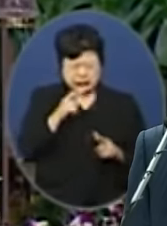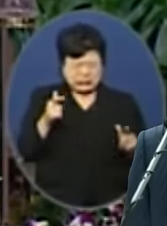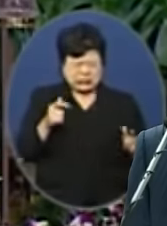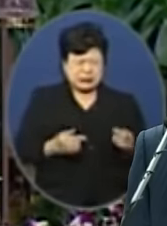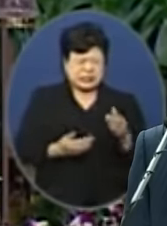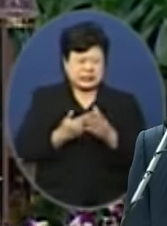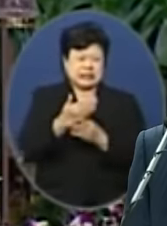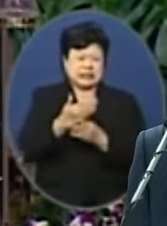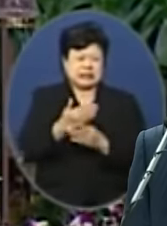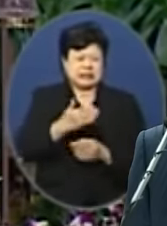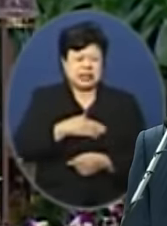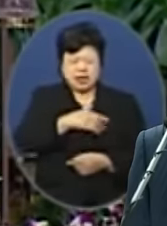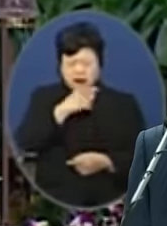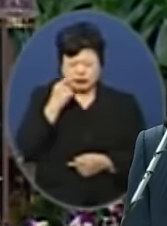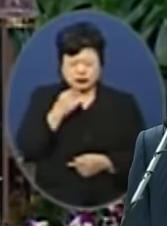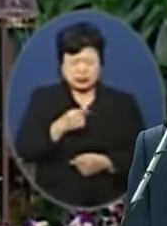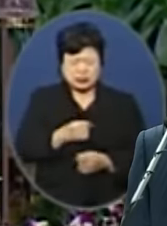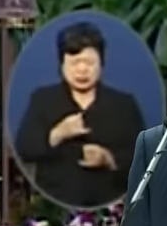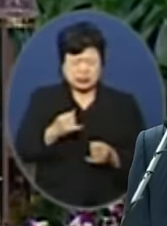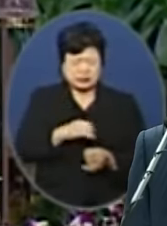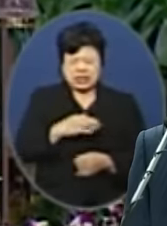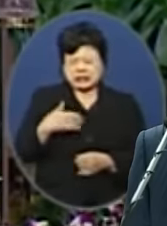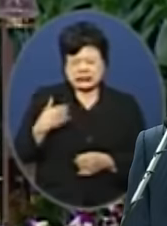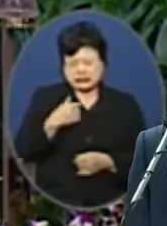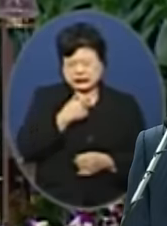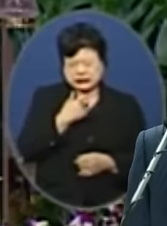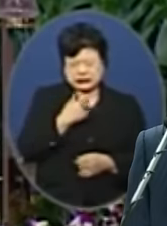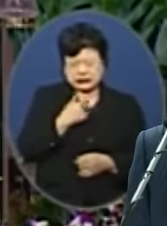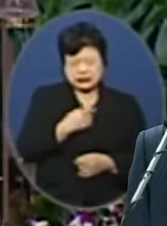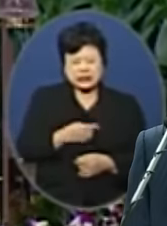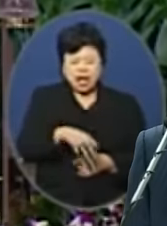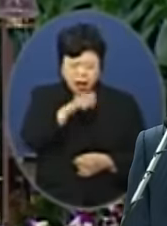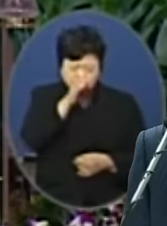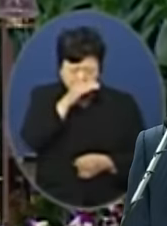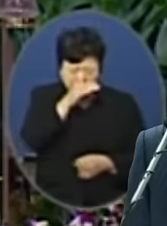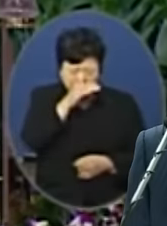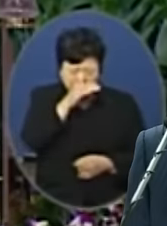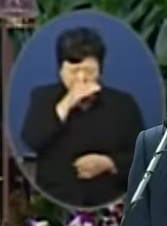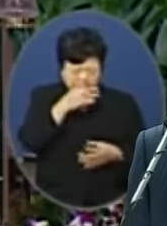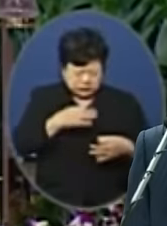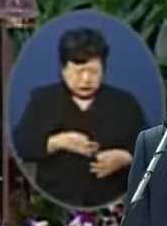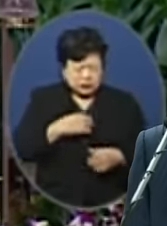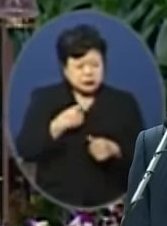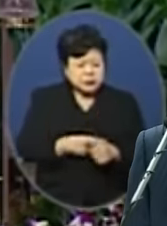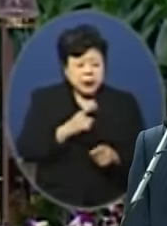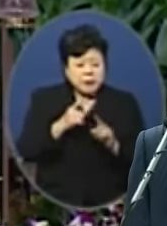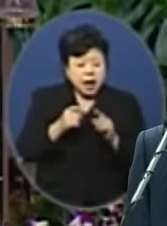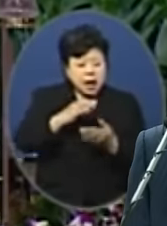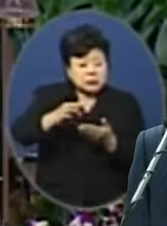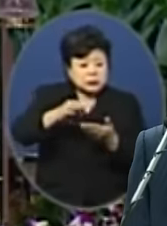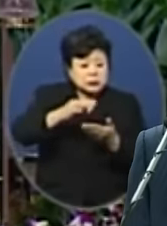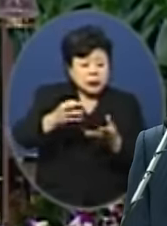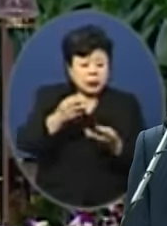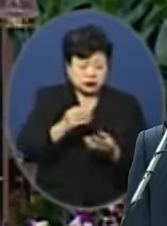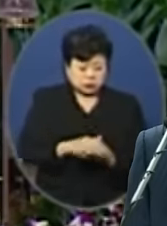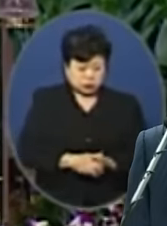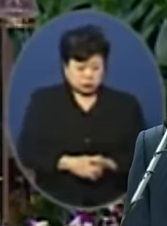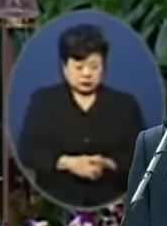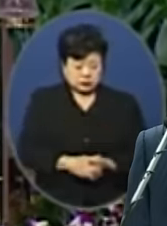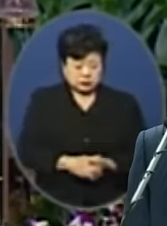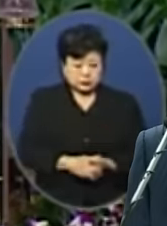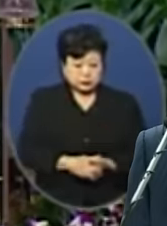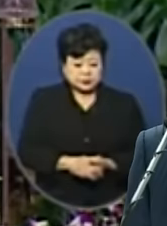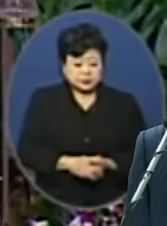생기겠노? 모두 다 날 싫어해. 나는 너무 멍청해. 그렇게 자신을 비난하는 말을 아무 생각 없이 내뱉고